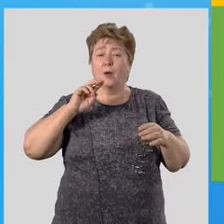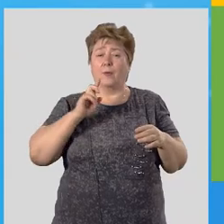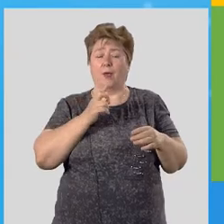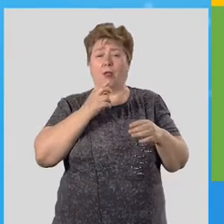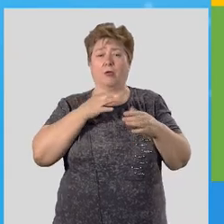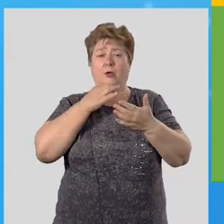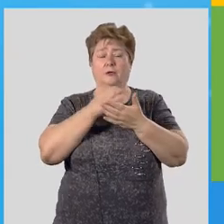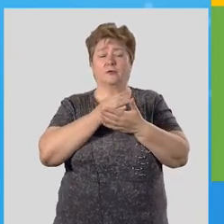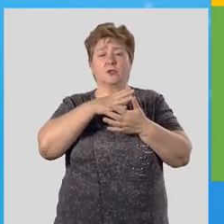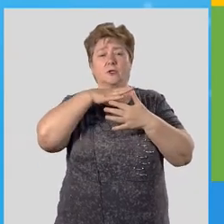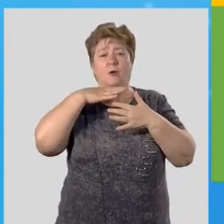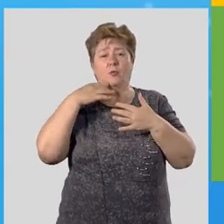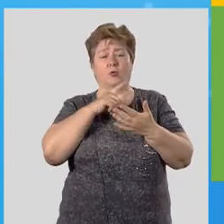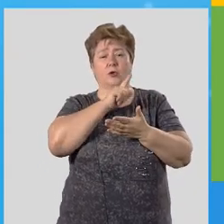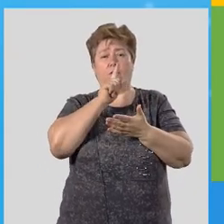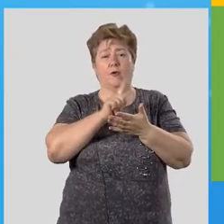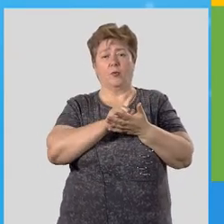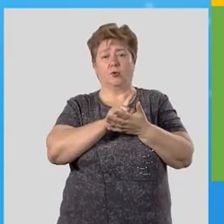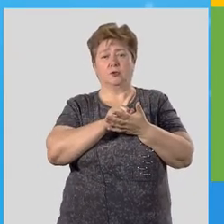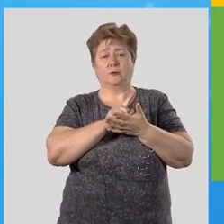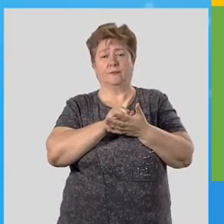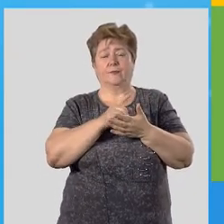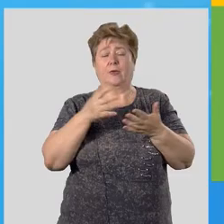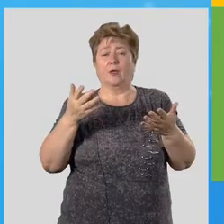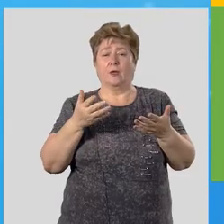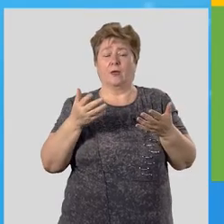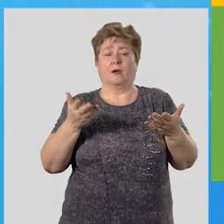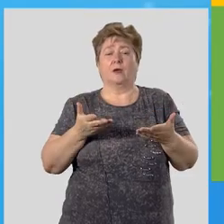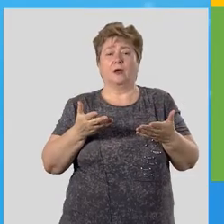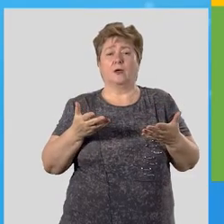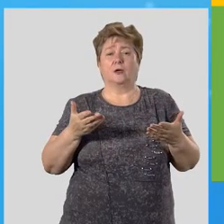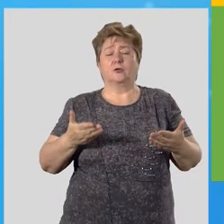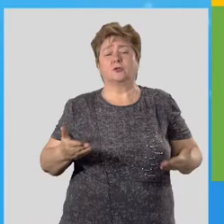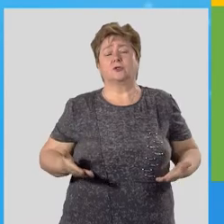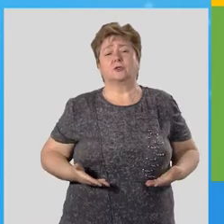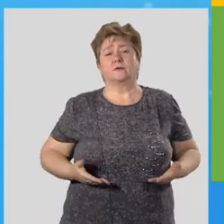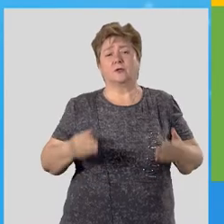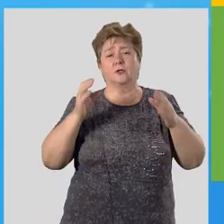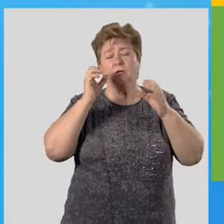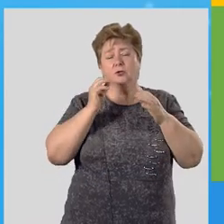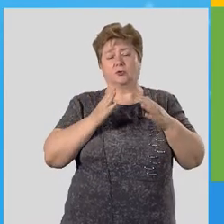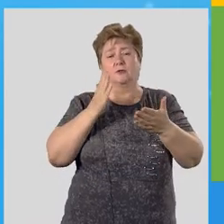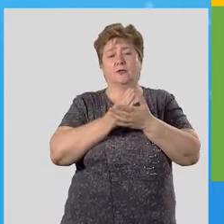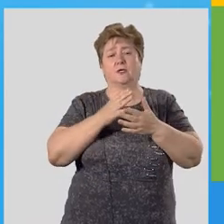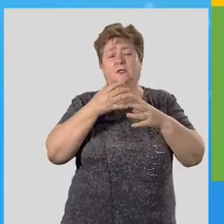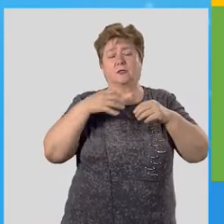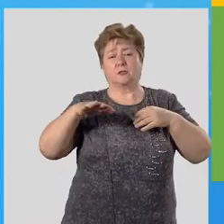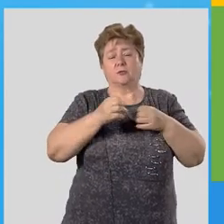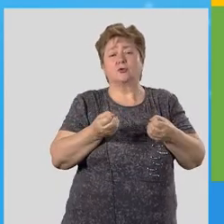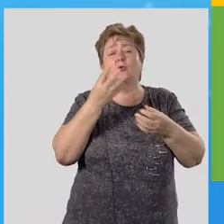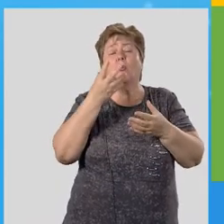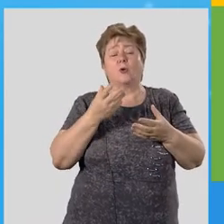Биология отвечает на многие вопросы. Какие живые существа есть на Земле? Сколько